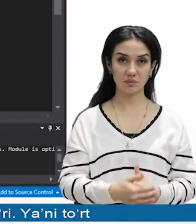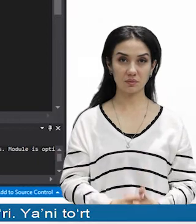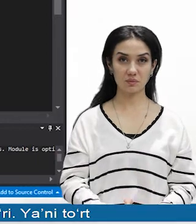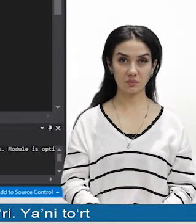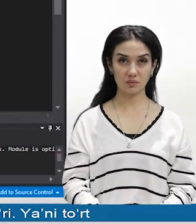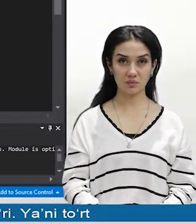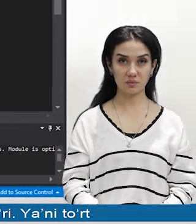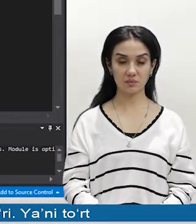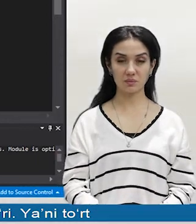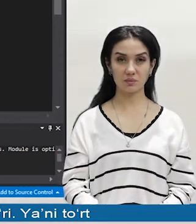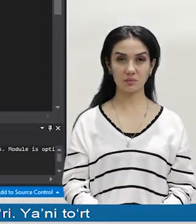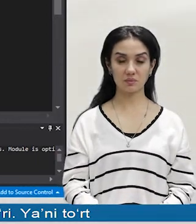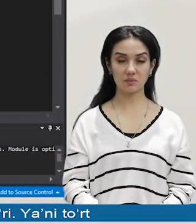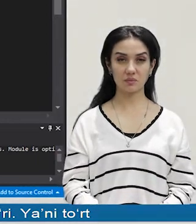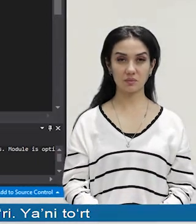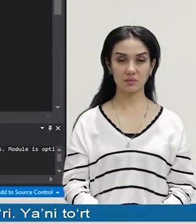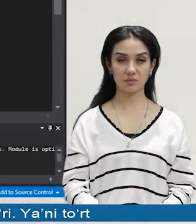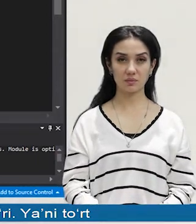Katta bo'lsa to'g'ri.